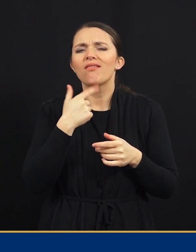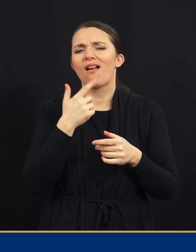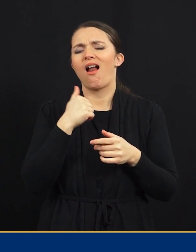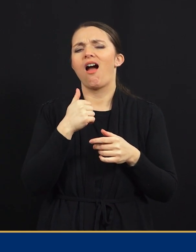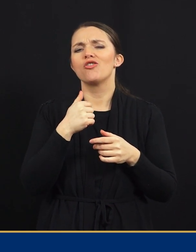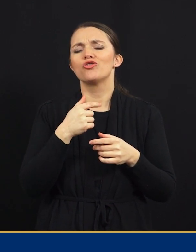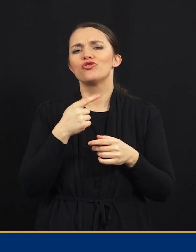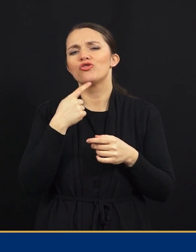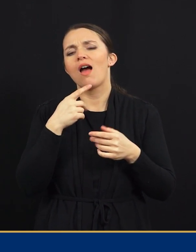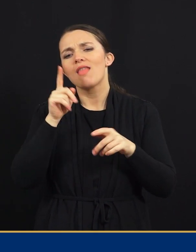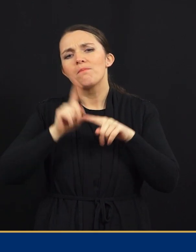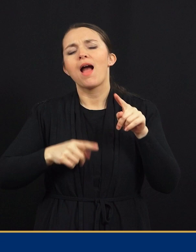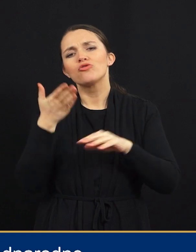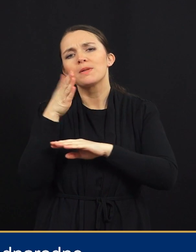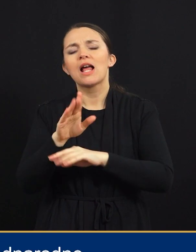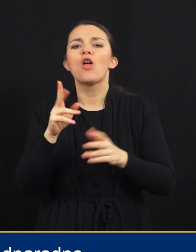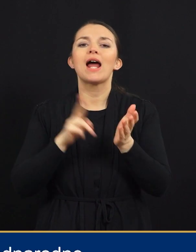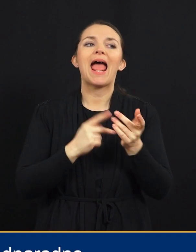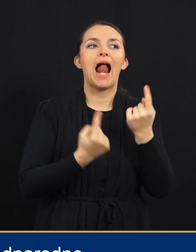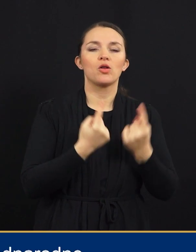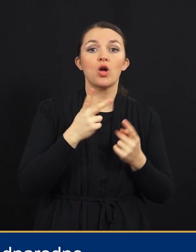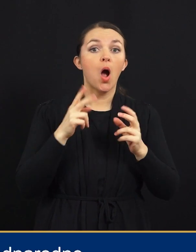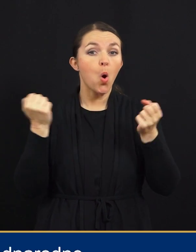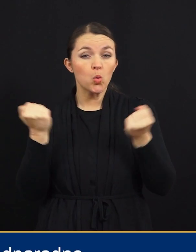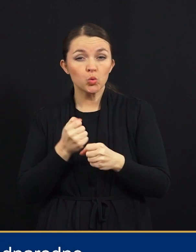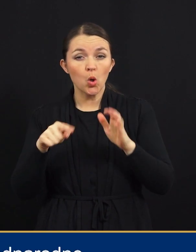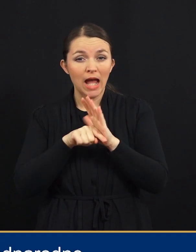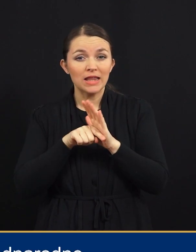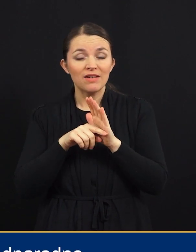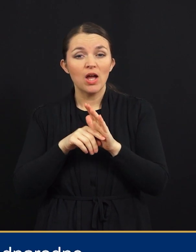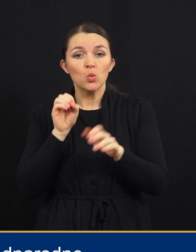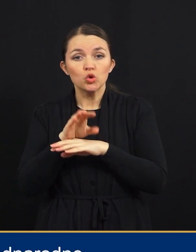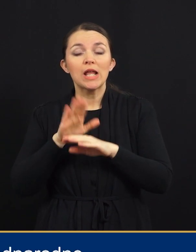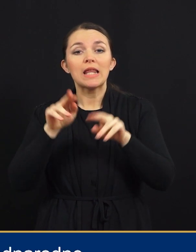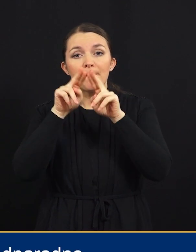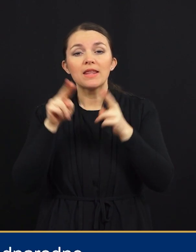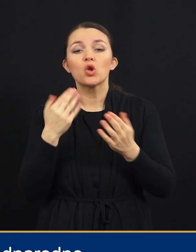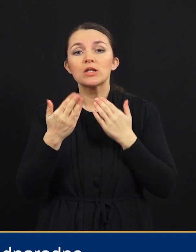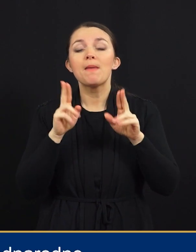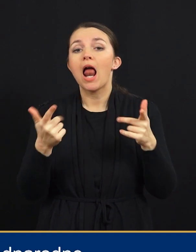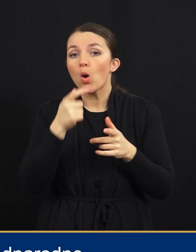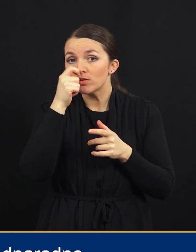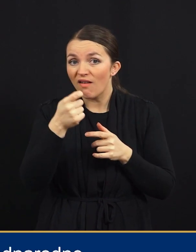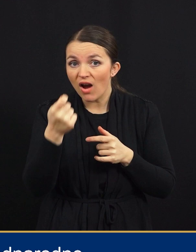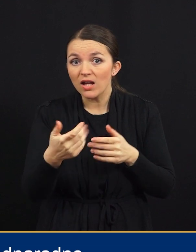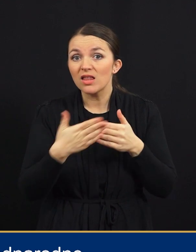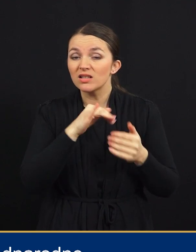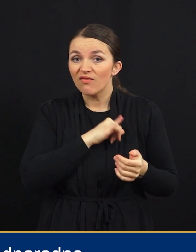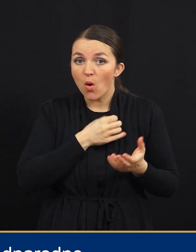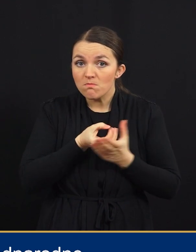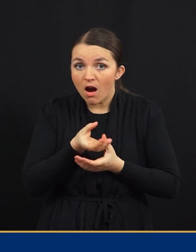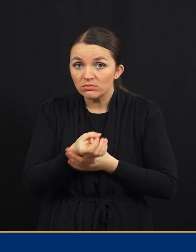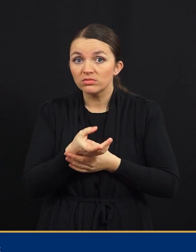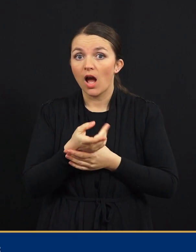realnost. Kako hudo negativen učinek na mednarodne odnose ima lahko zavajanje z